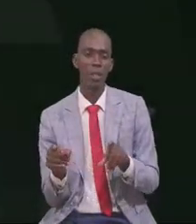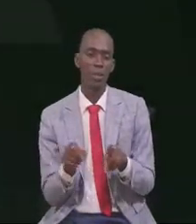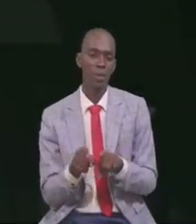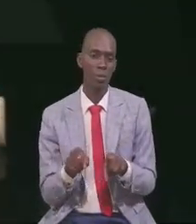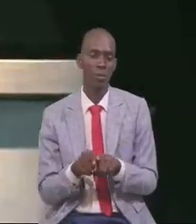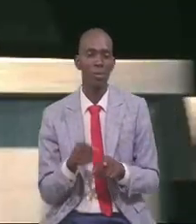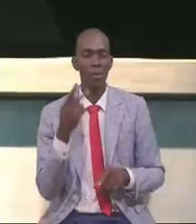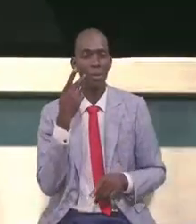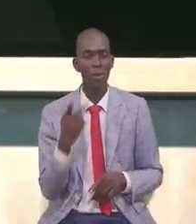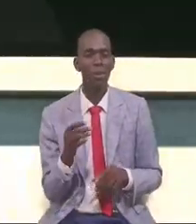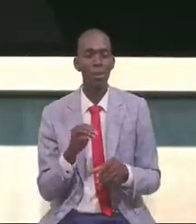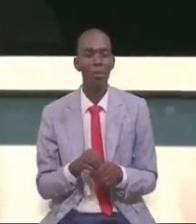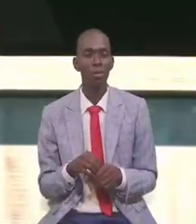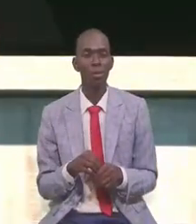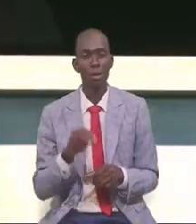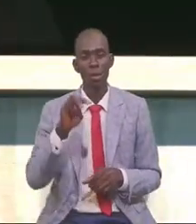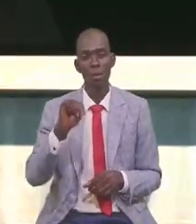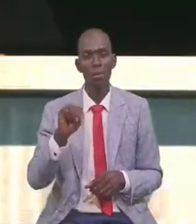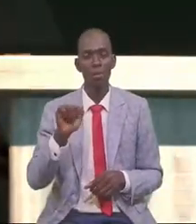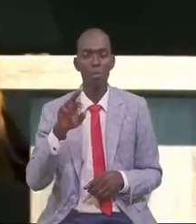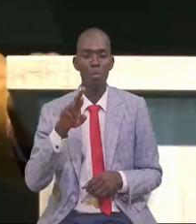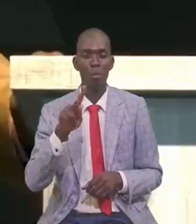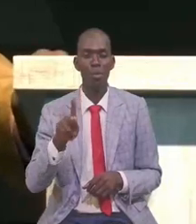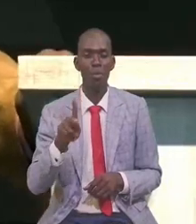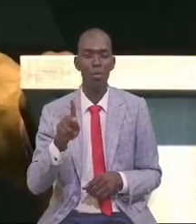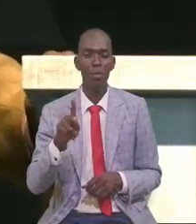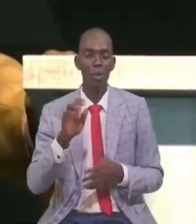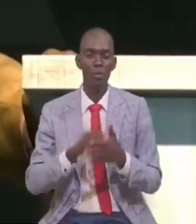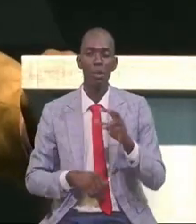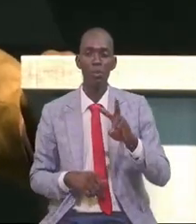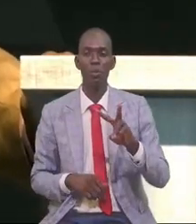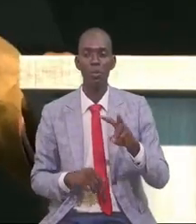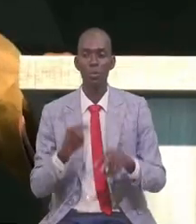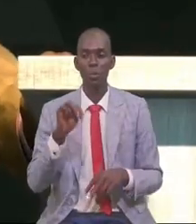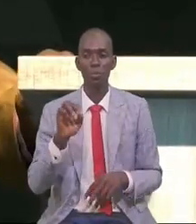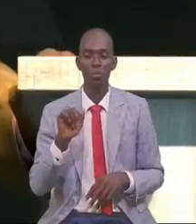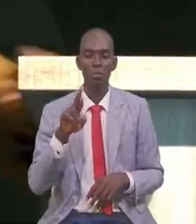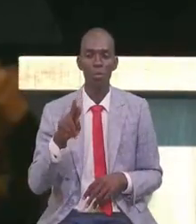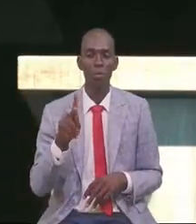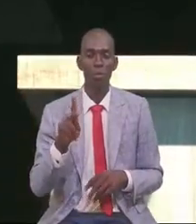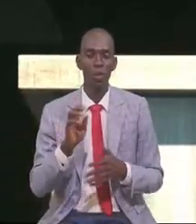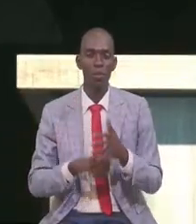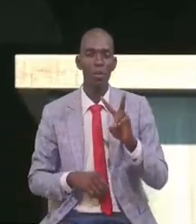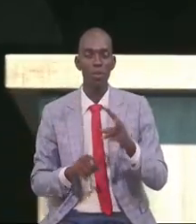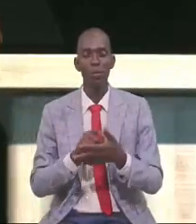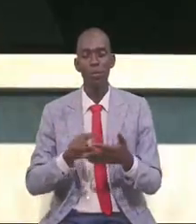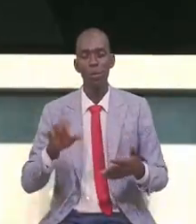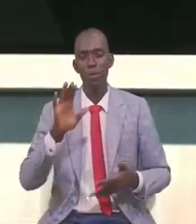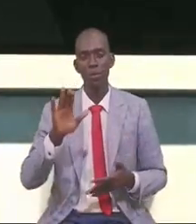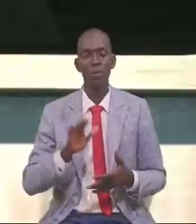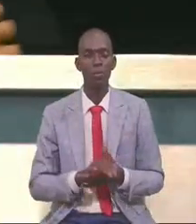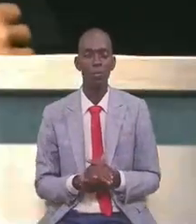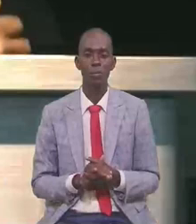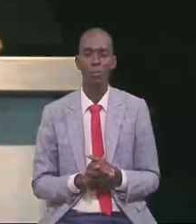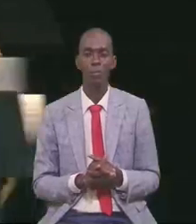Revenons à Marc chapitre 2, verset 5. En Marc 2, verset